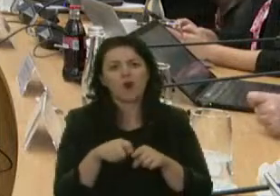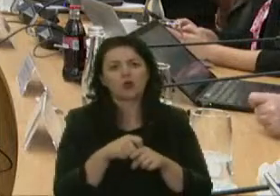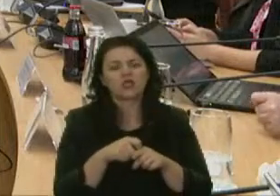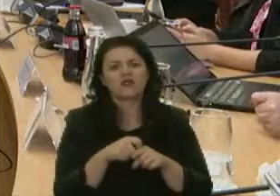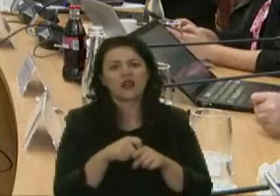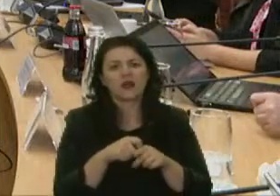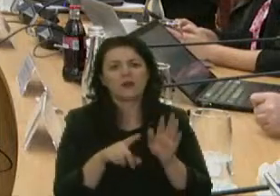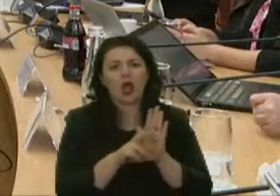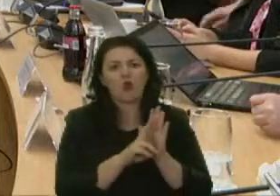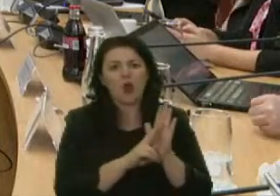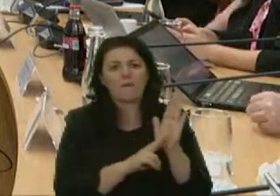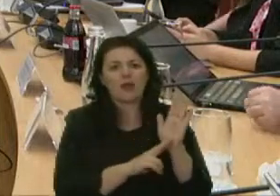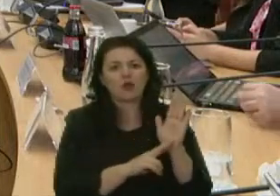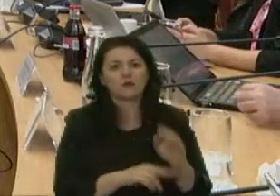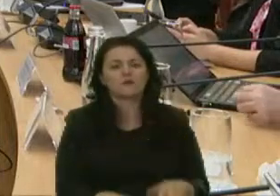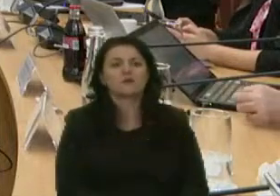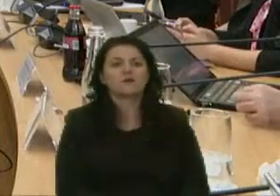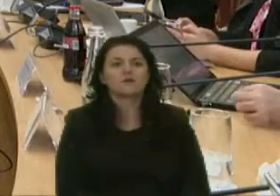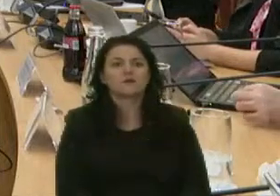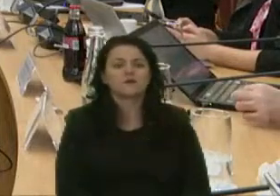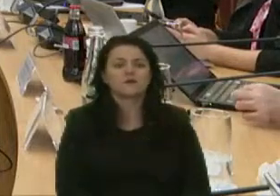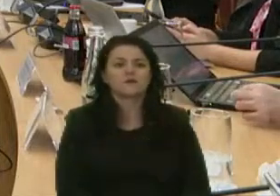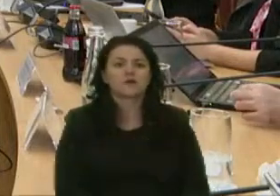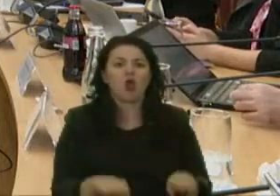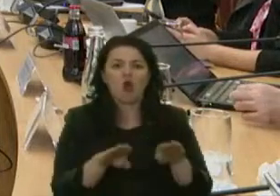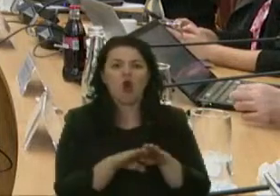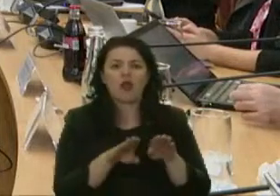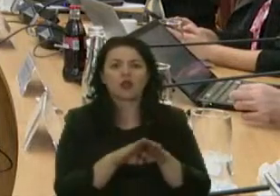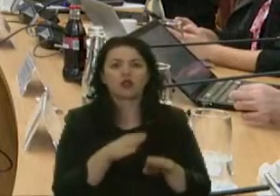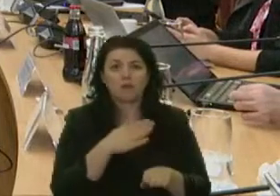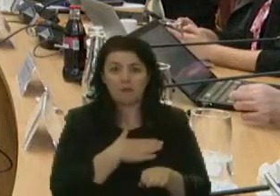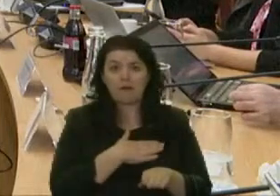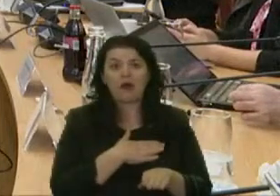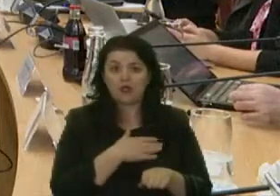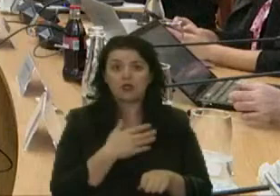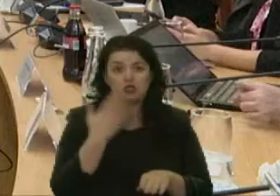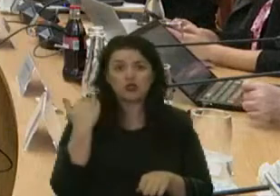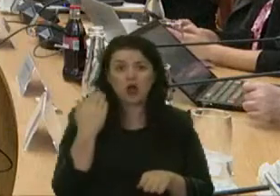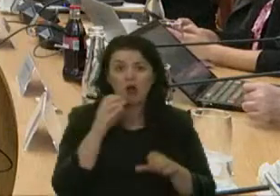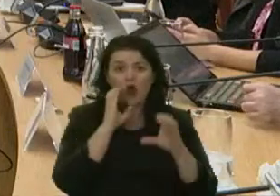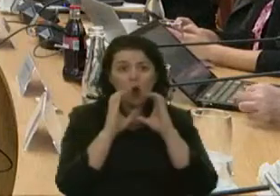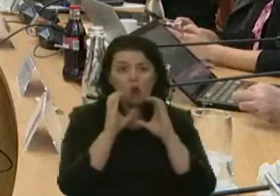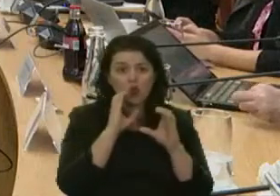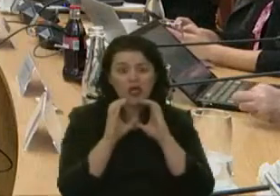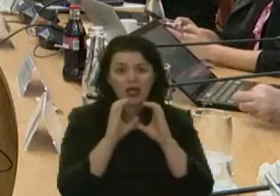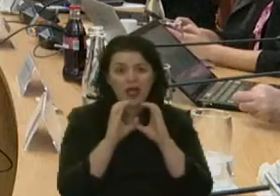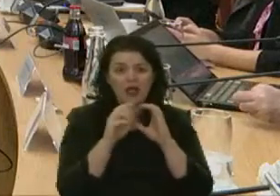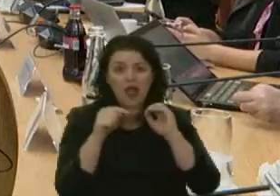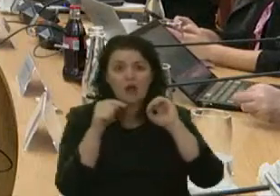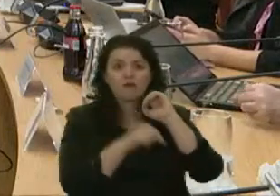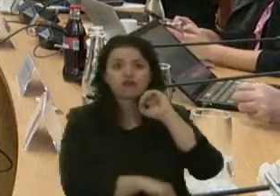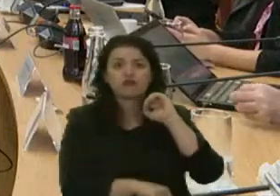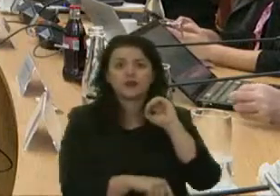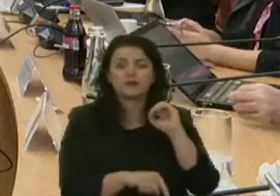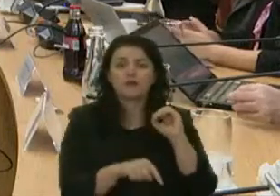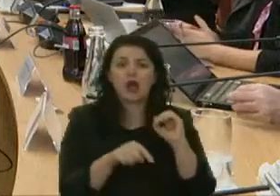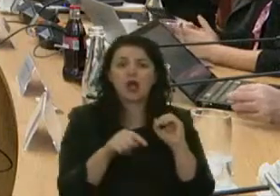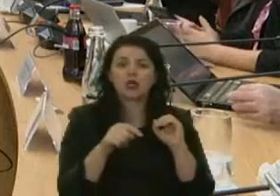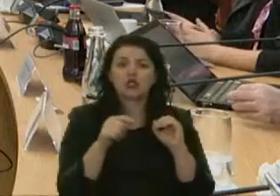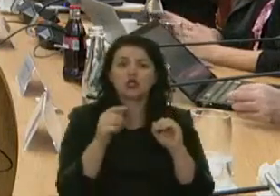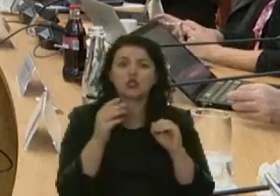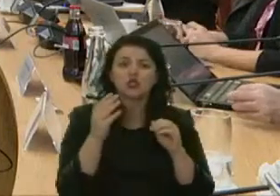domnul președinte colegii mei așa cum am v am comunicat și cred că la ultima ședință a comisiei de